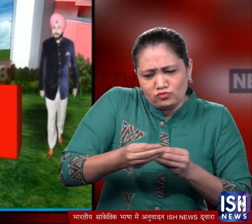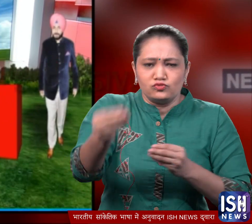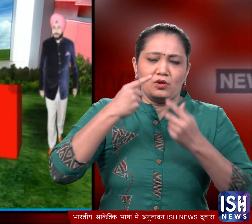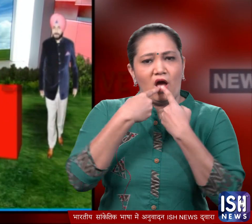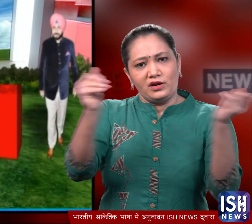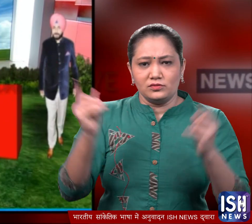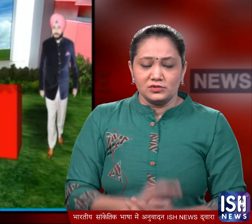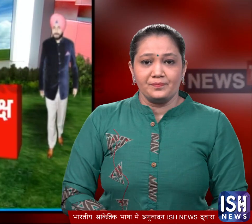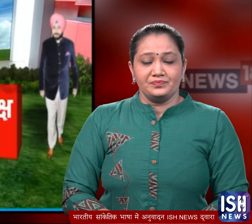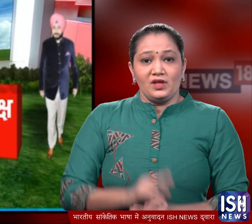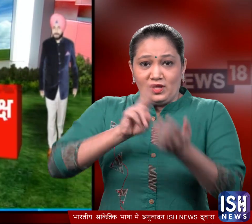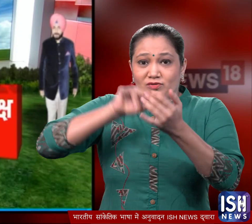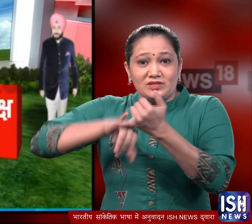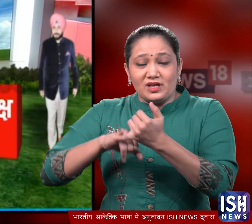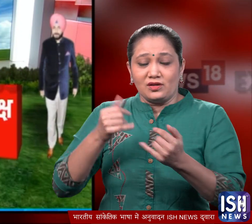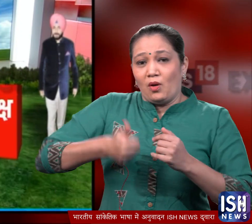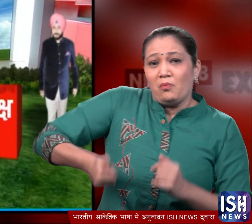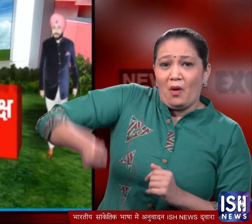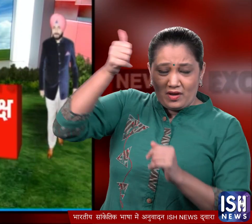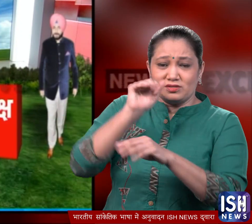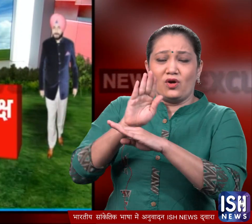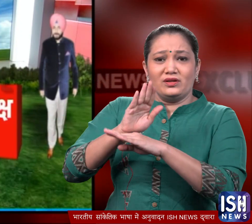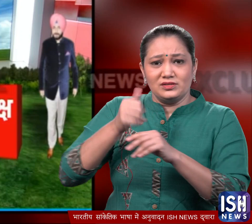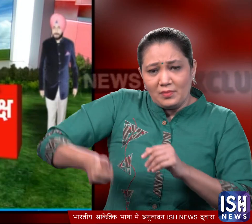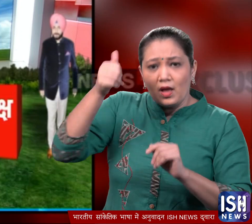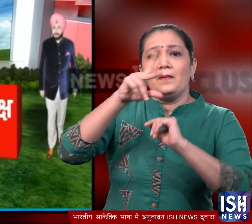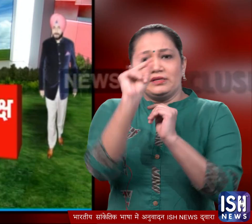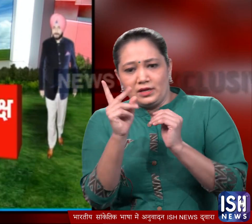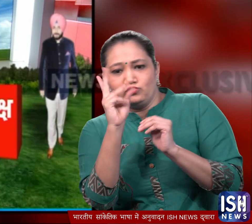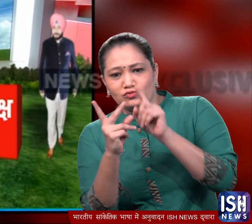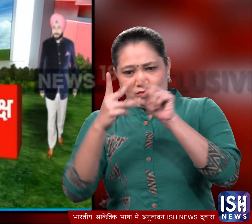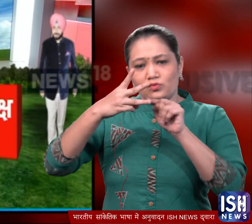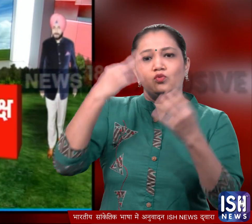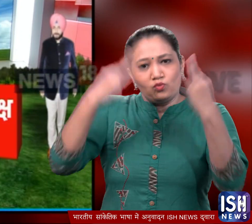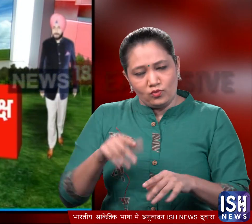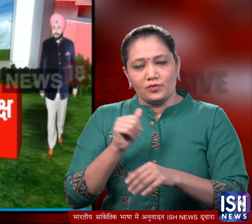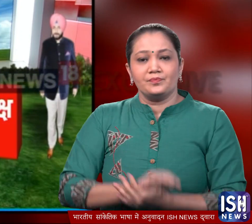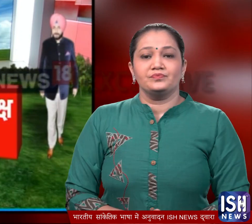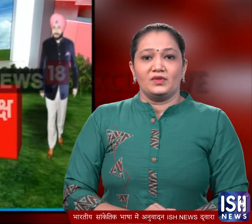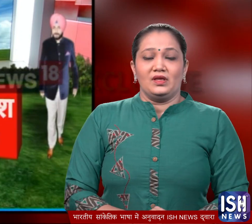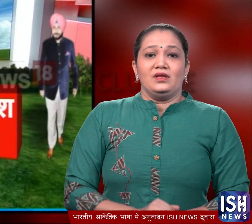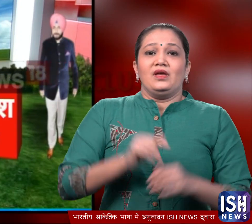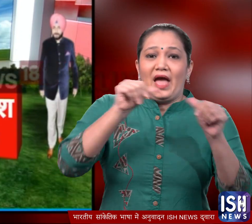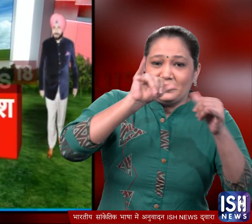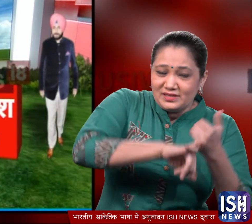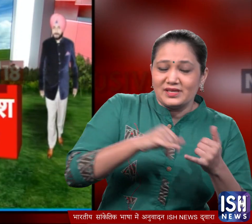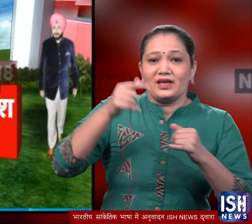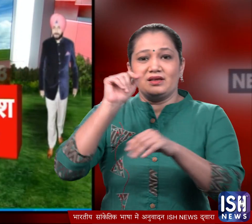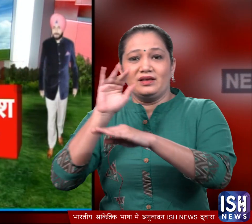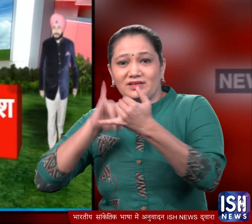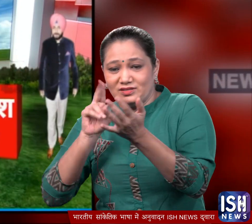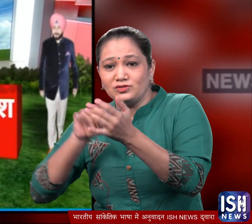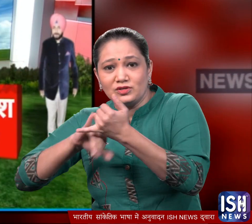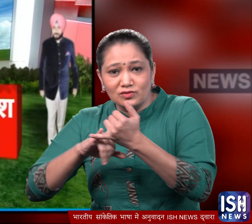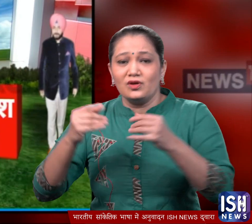है। पार्टी सिद्धू को अध्यक्ष बनाने के साथ 2 कार्यकारी अध्यक्ष बनाने के बारे में भी सोच रही है। कैप्टन और सिद्धू की लड़ाई खत्म करने के